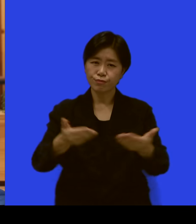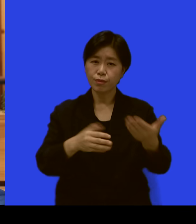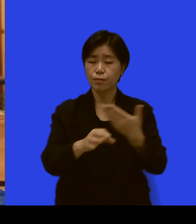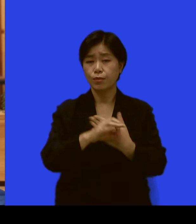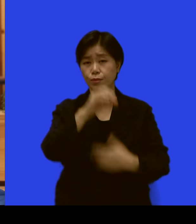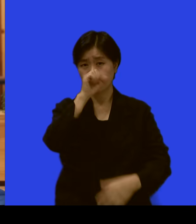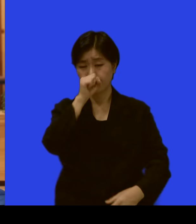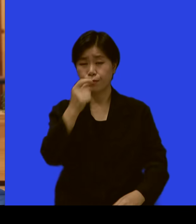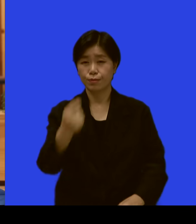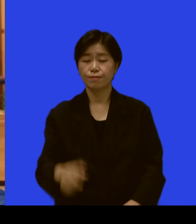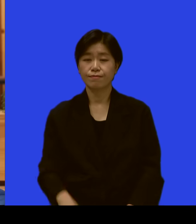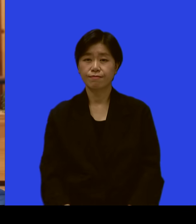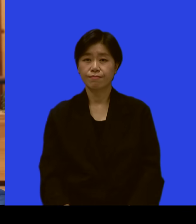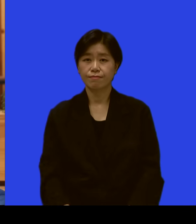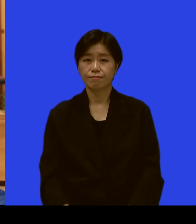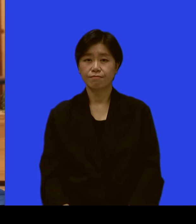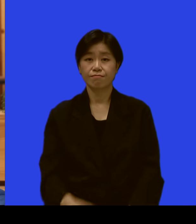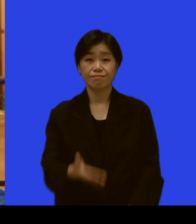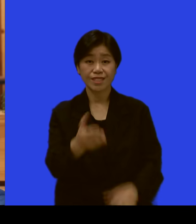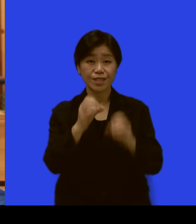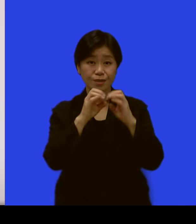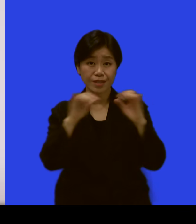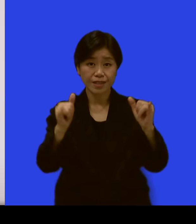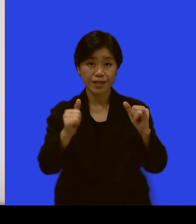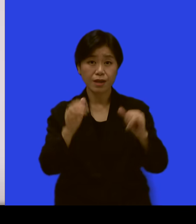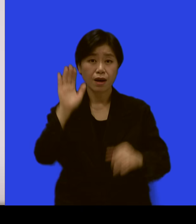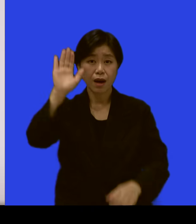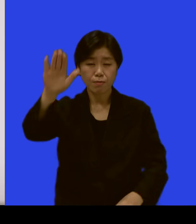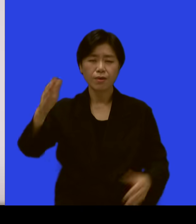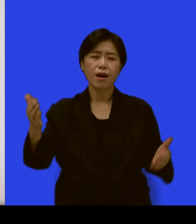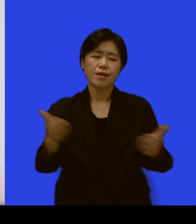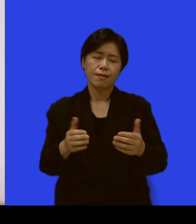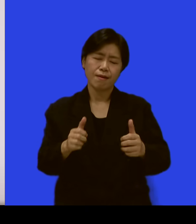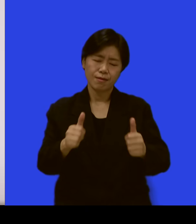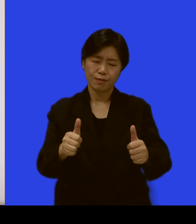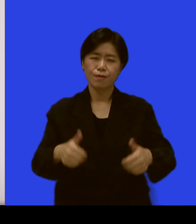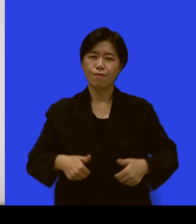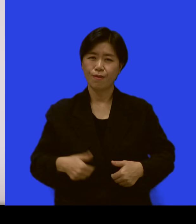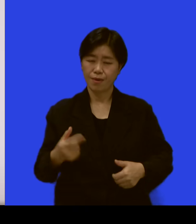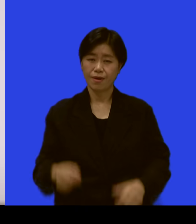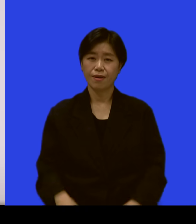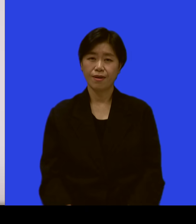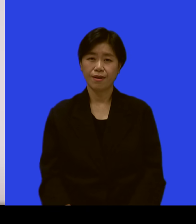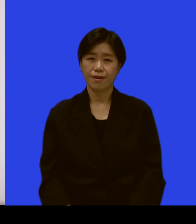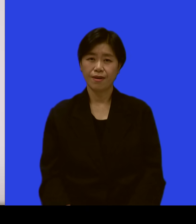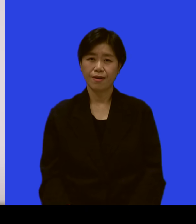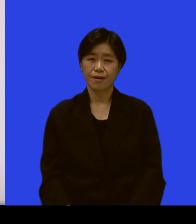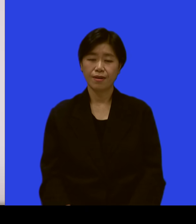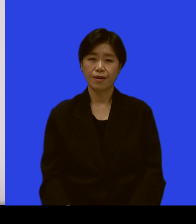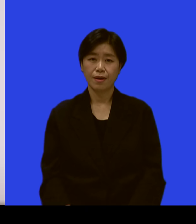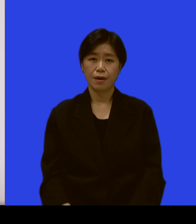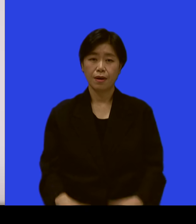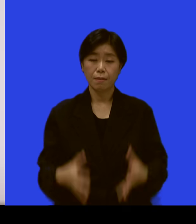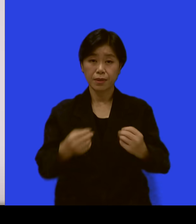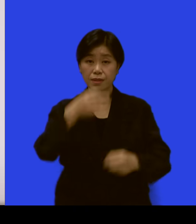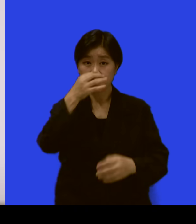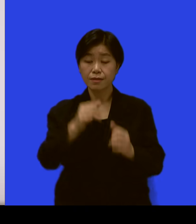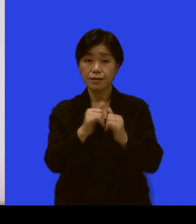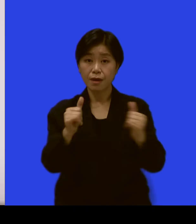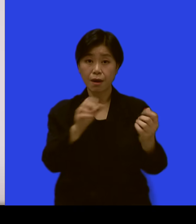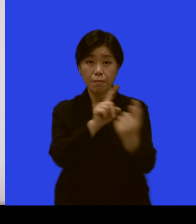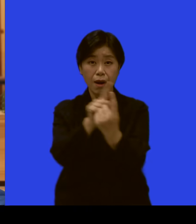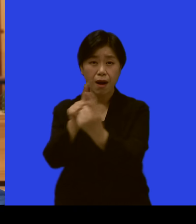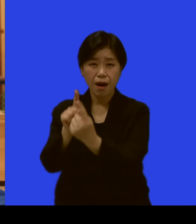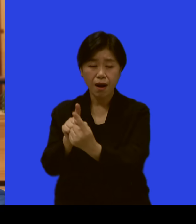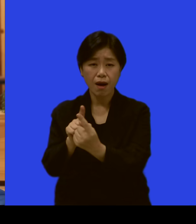느끼고 싶어요. 그런 면에서 우리 전사님이 하실 일이 더 많고 이 시장 청년들과 함께 흩어져서 그들의 어려움 나눠주시고 그들이 왜